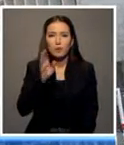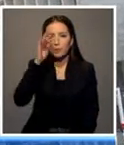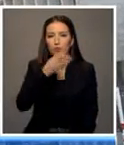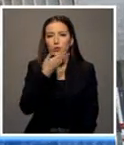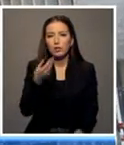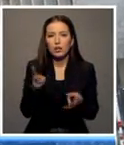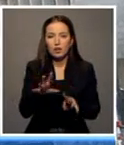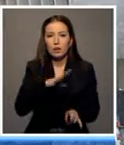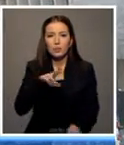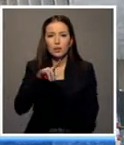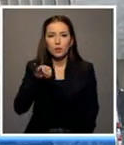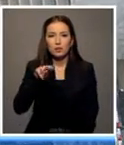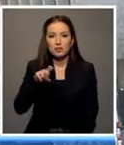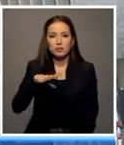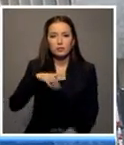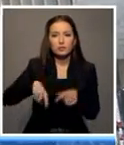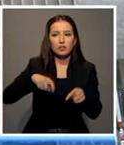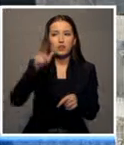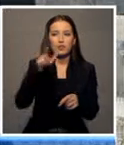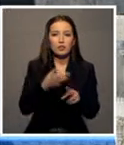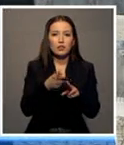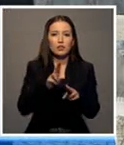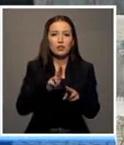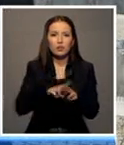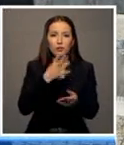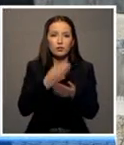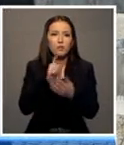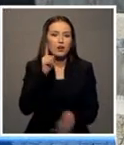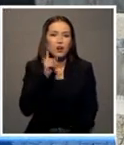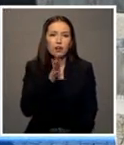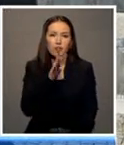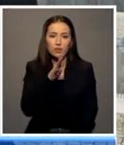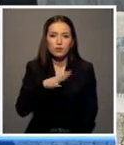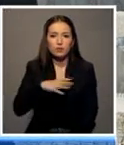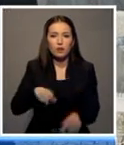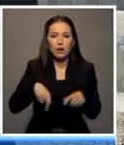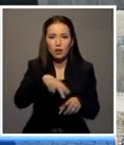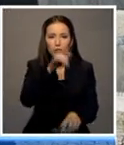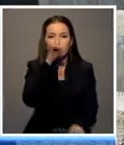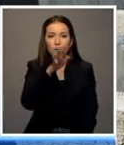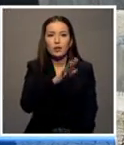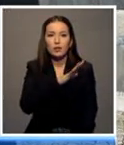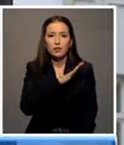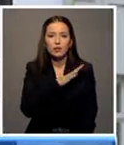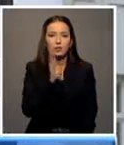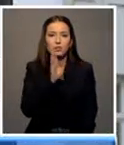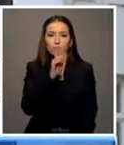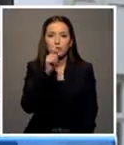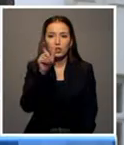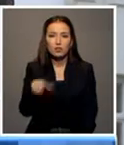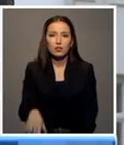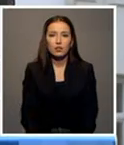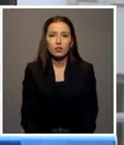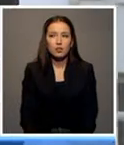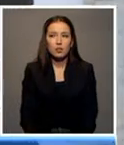жүрудің машақатын тартқан Абдаллах, ал мынау тепсе темір үзетін жаста, арбаға таңылып дәрменсіздік танытқан Камел. 60